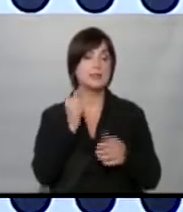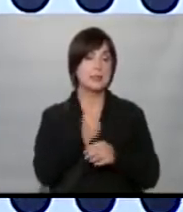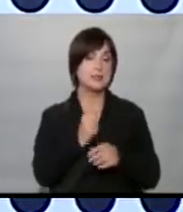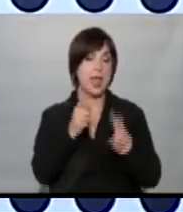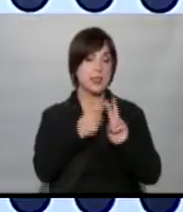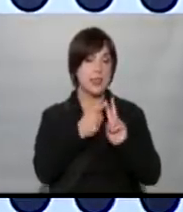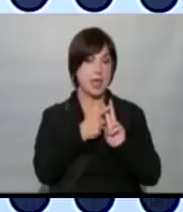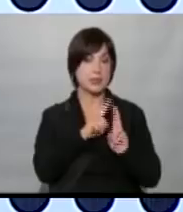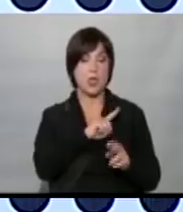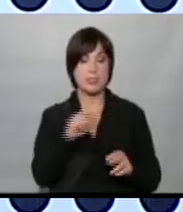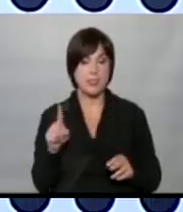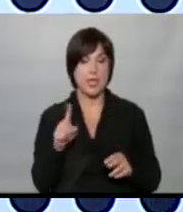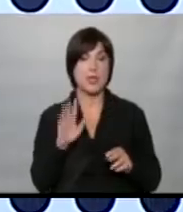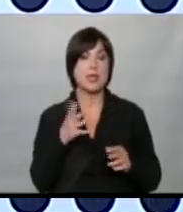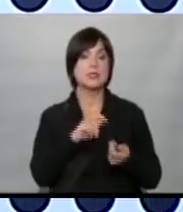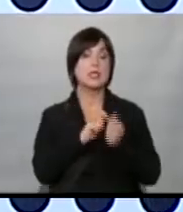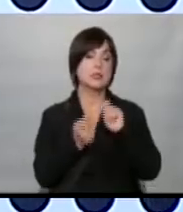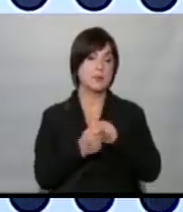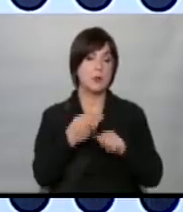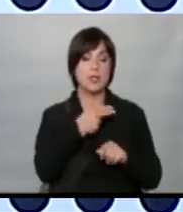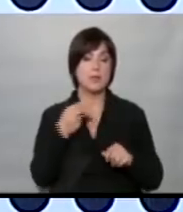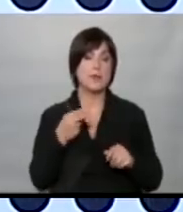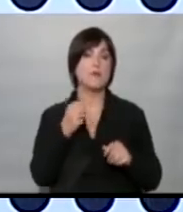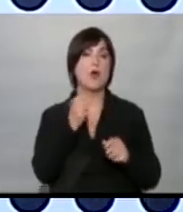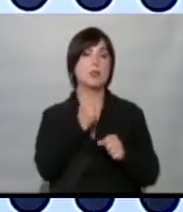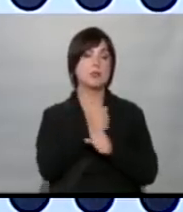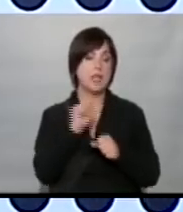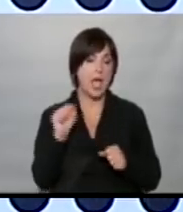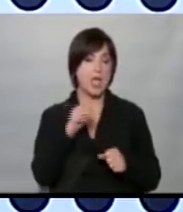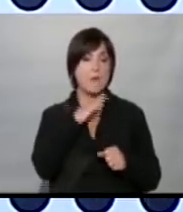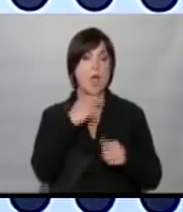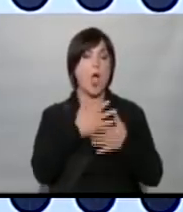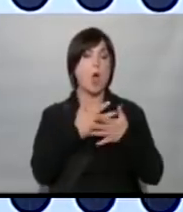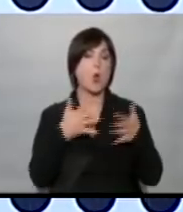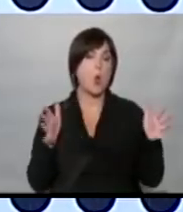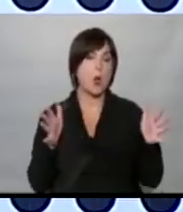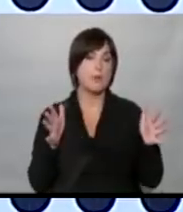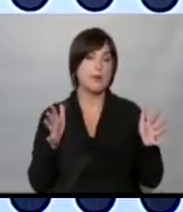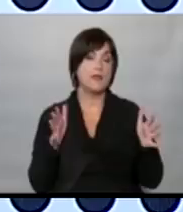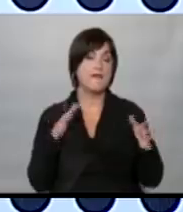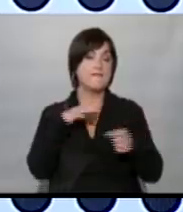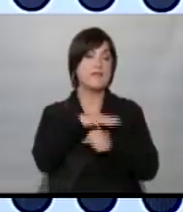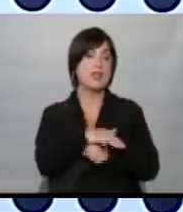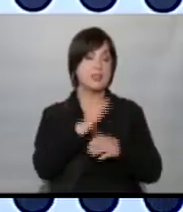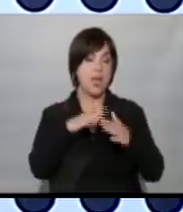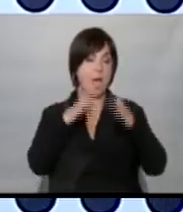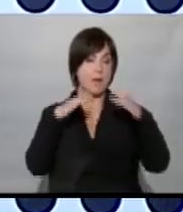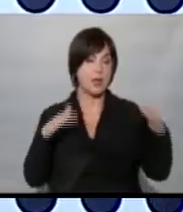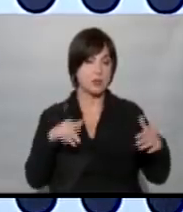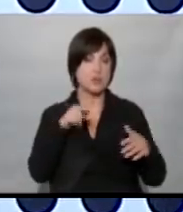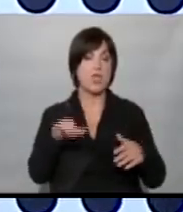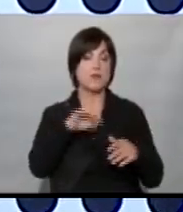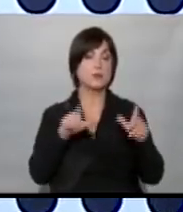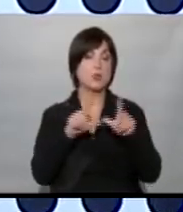за НАТО? Не. Дали сте за промена на името и за влез во ЕУ? Да, затоа што има и големо влијание на Балканов и во земјите во